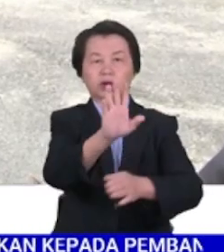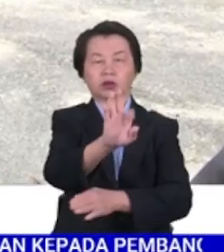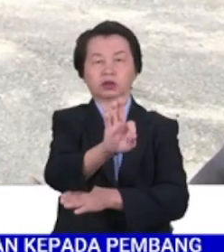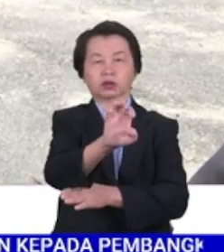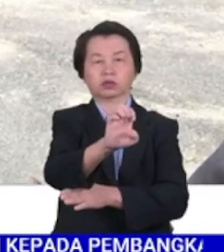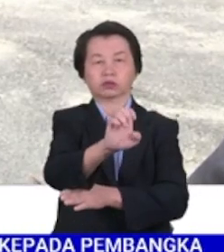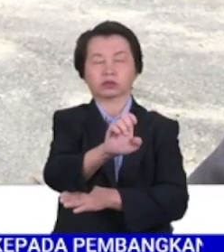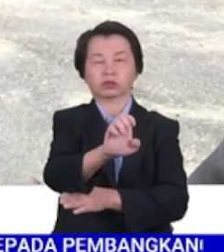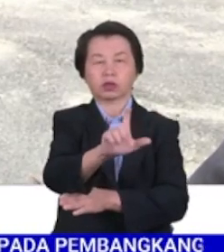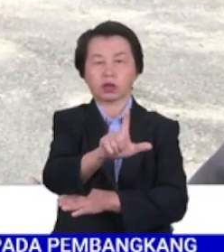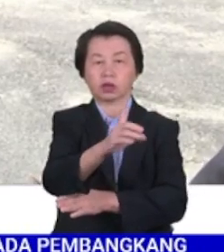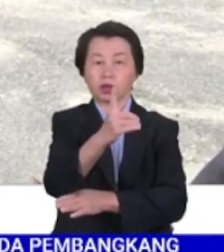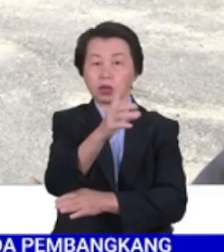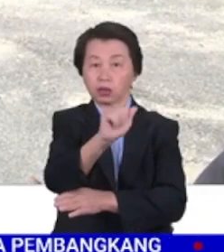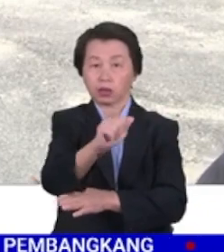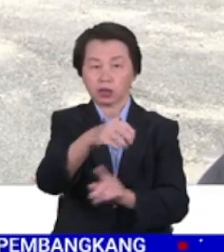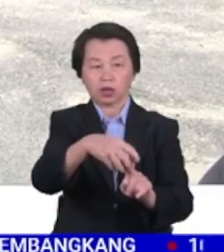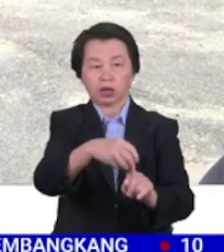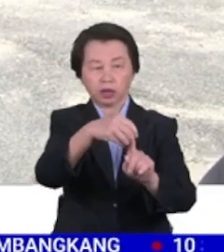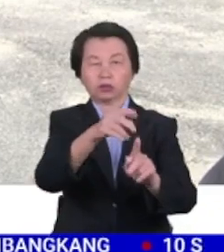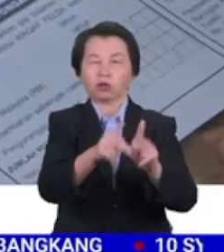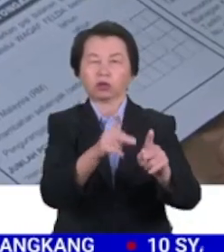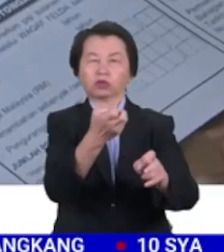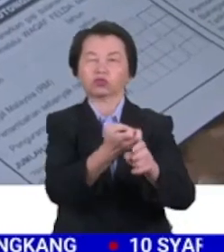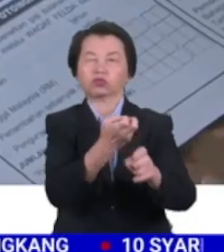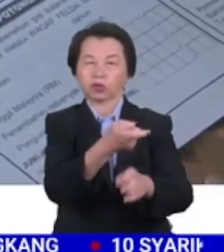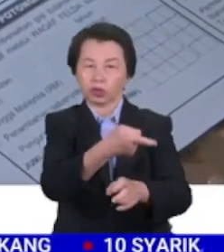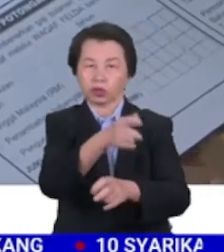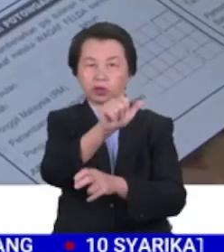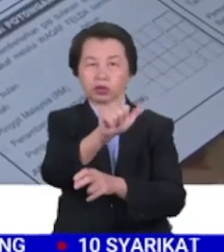Felda, terutamanya asnaf-asnaf.